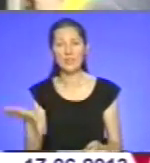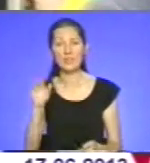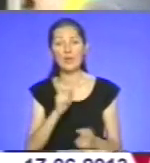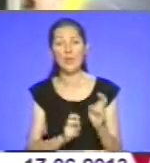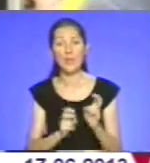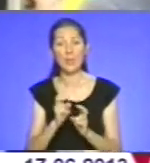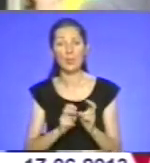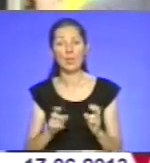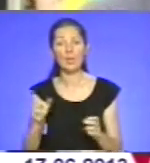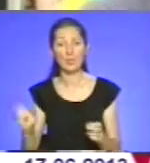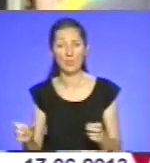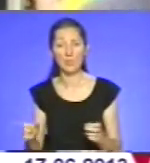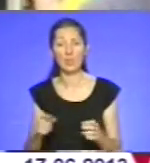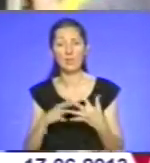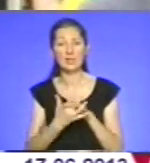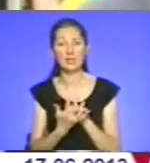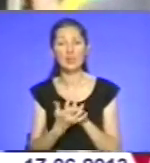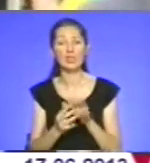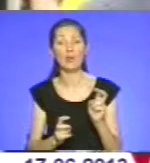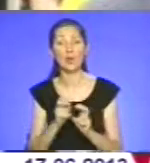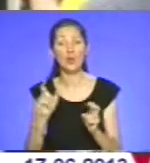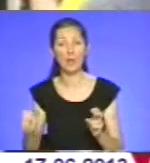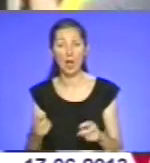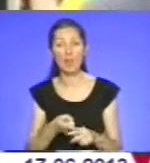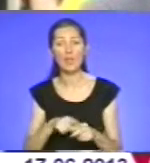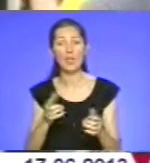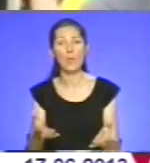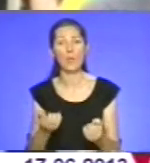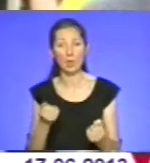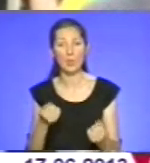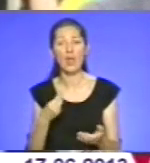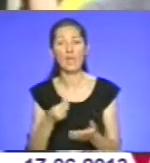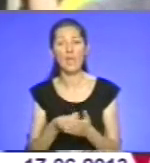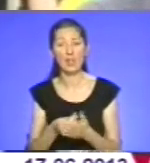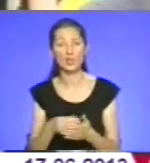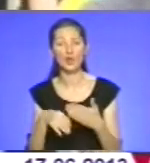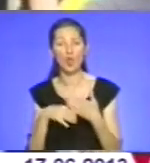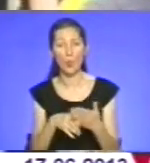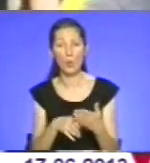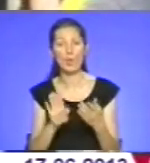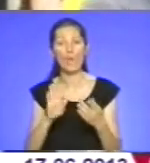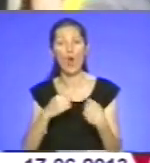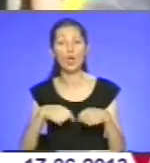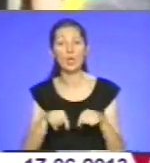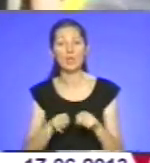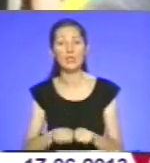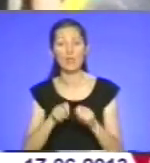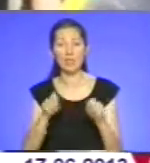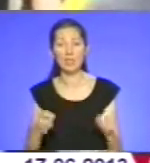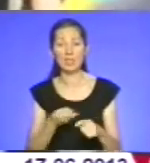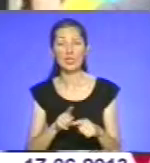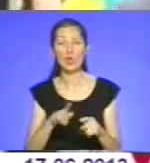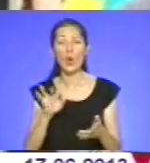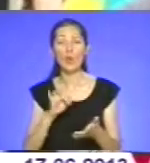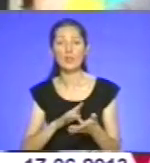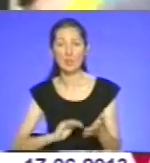підприємцям, сільгоспвиробникам, які підтримали фінансово і допомогли в організації і відкритті цього центру.